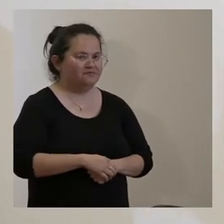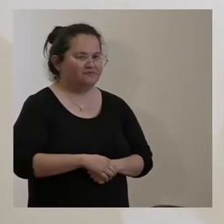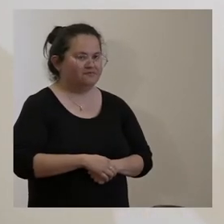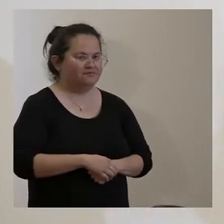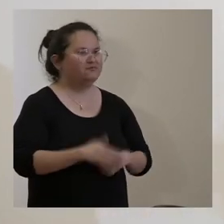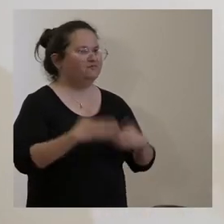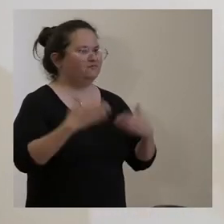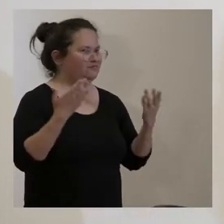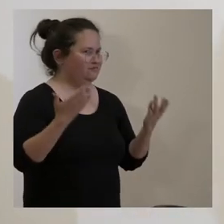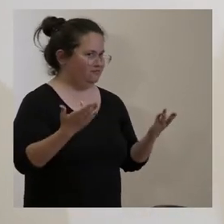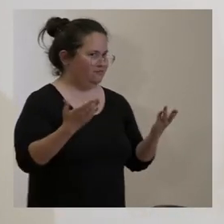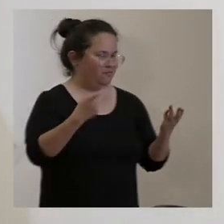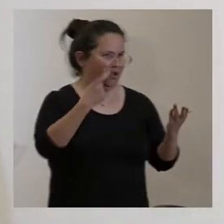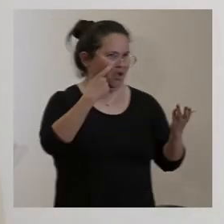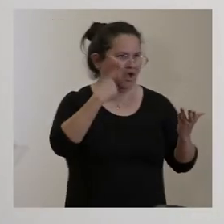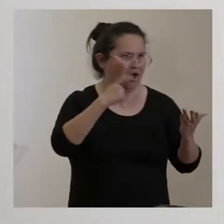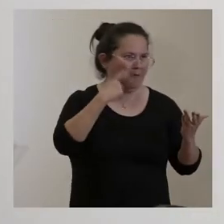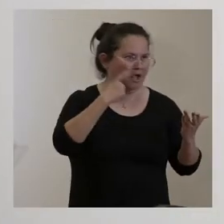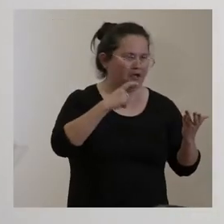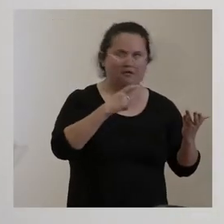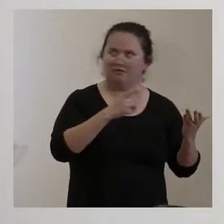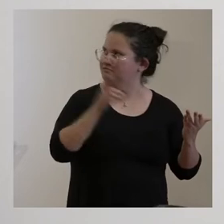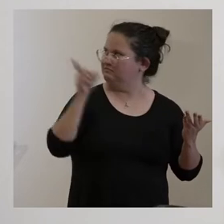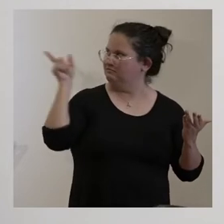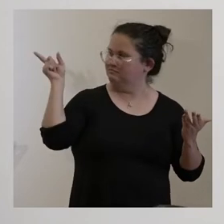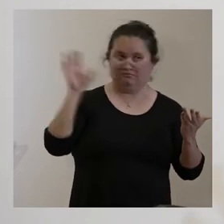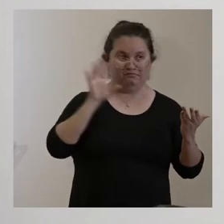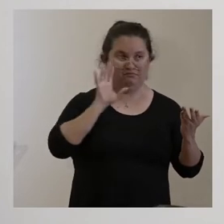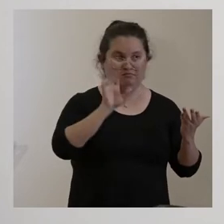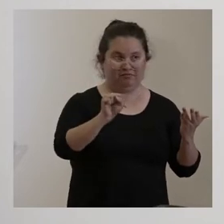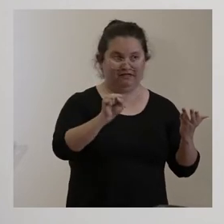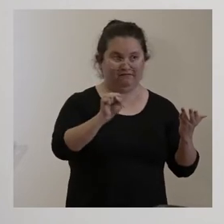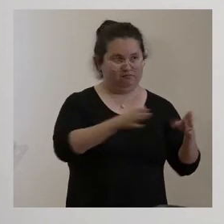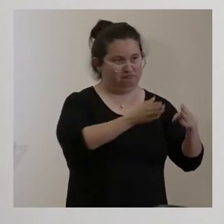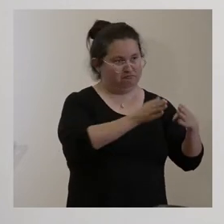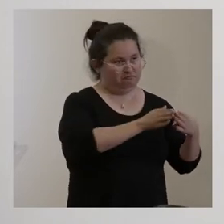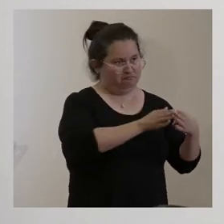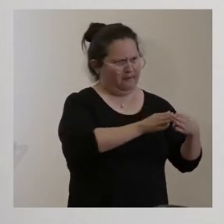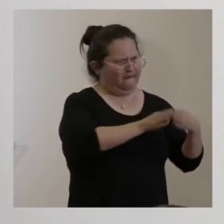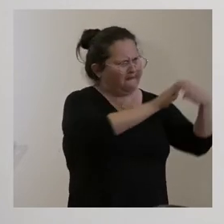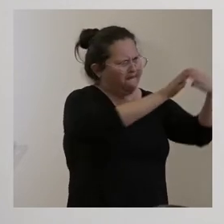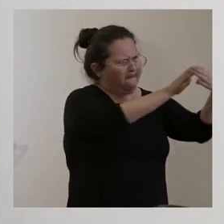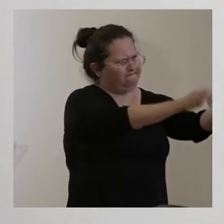Vous remarquerez que les bateaux restent mouillés au large.